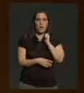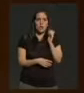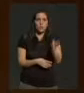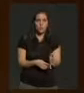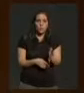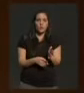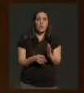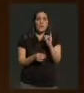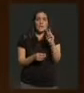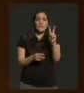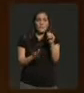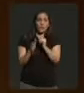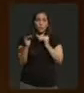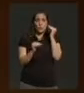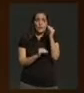ditu.